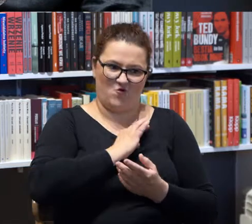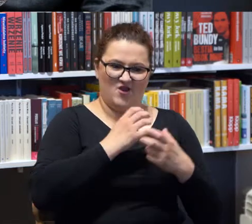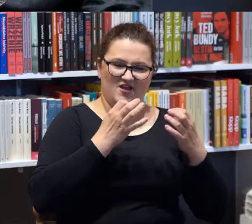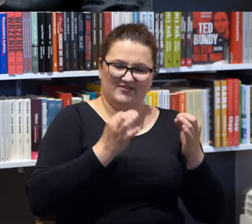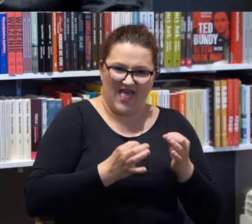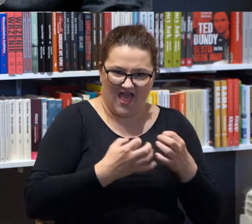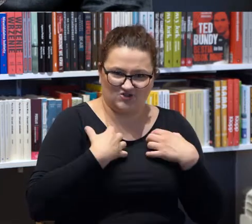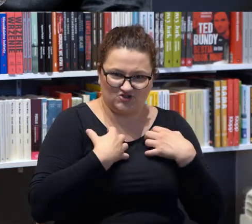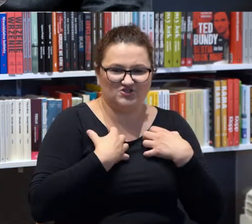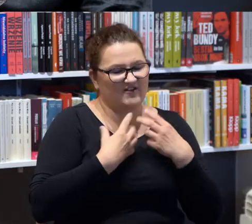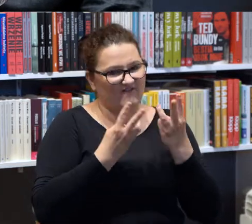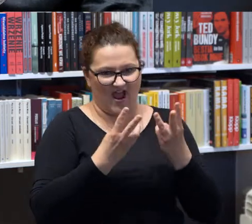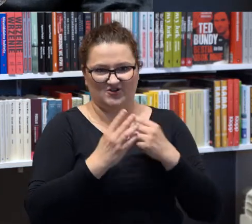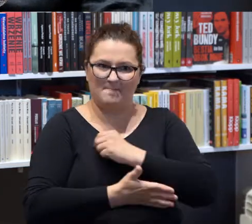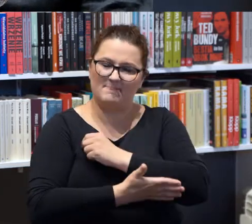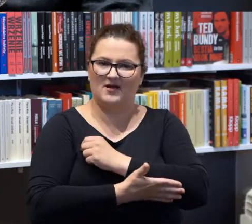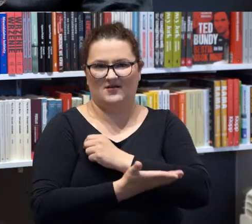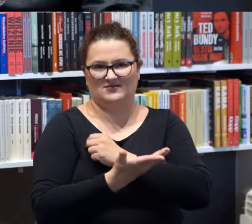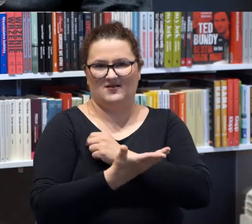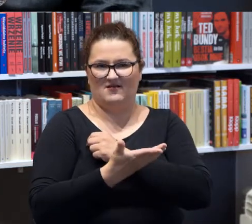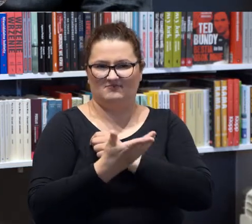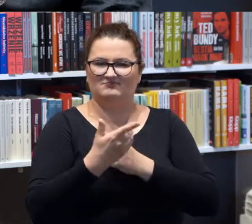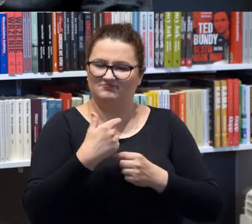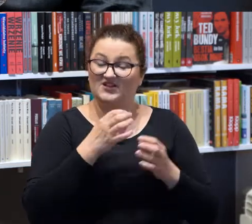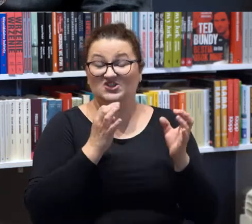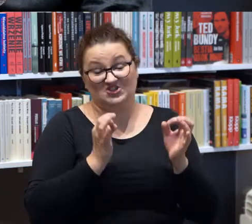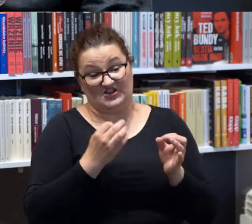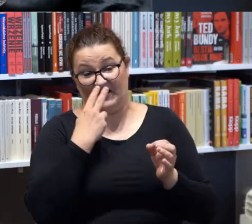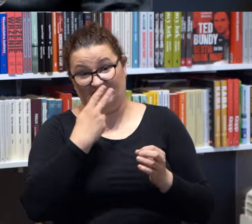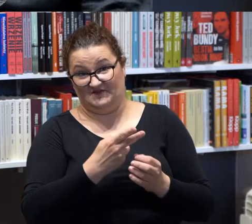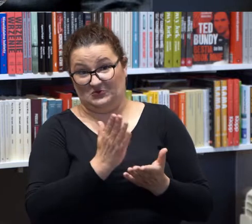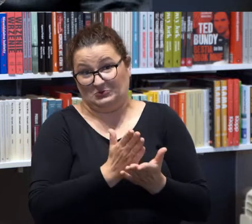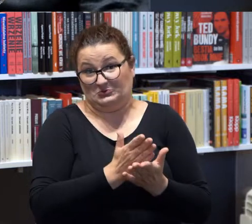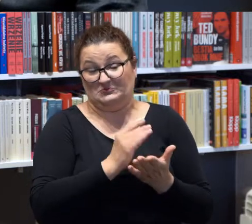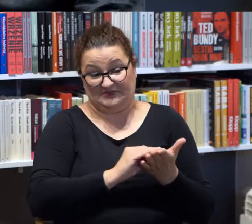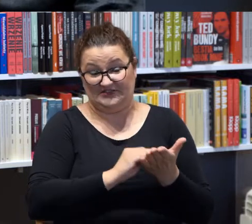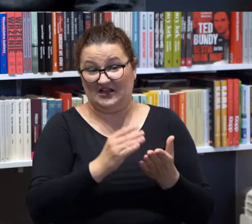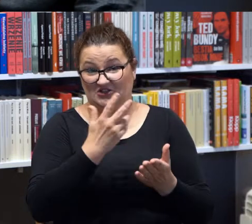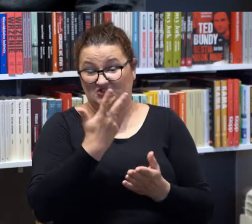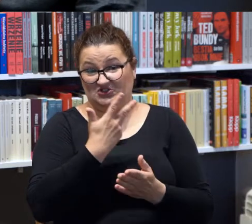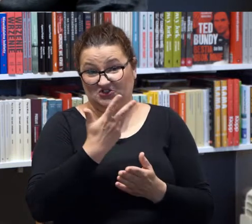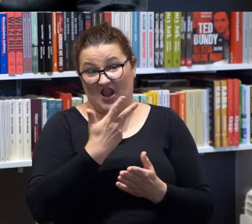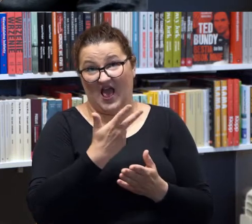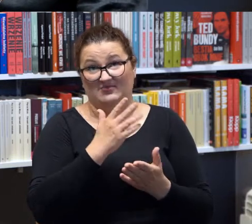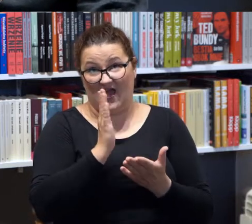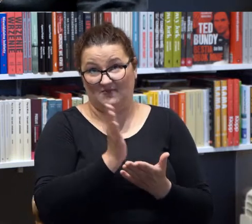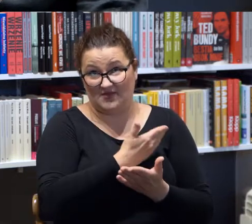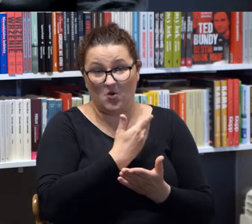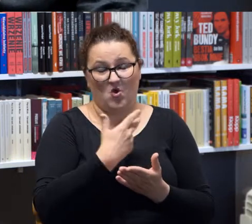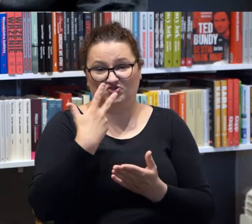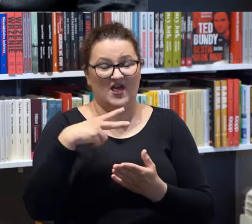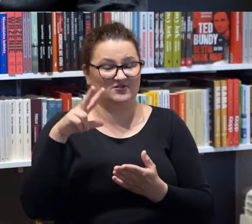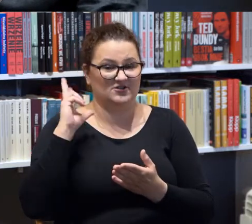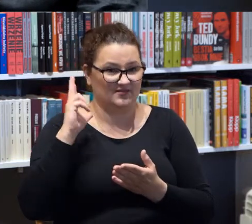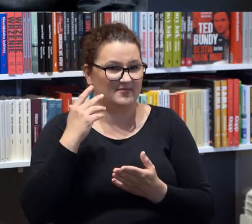szalenie ważne, że to jest moja baza. I dziś z perspektywy 3 lat, bo tę książkę pisałam 3 lata temu, mogę powiedzieć, że ja pewnie